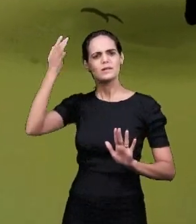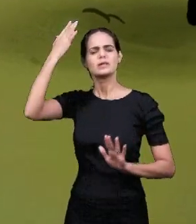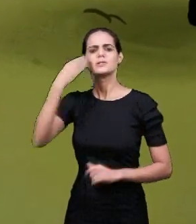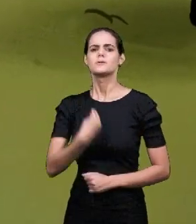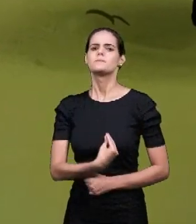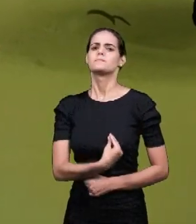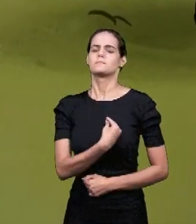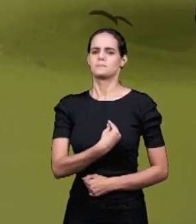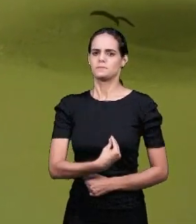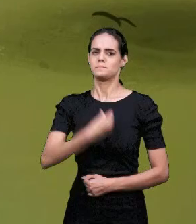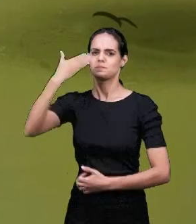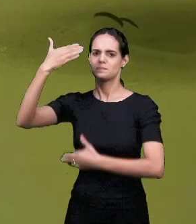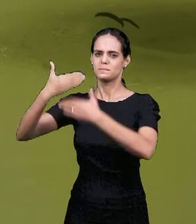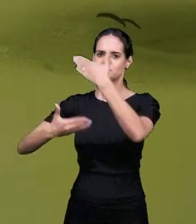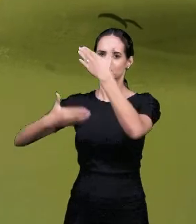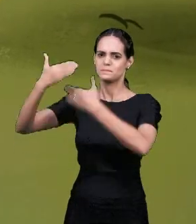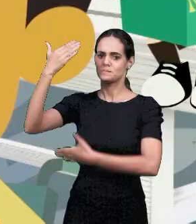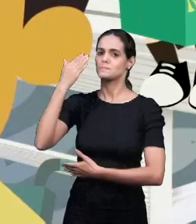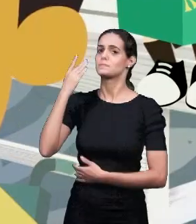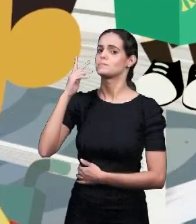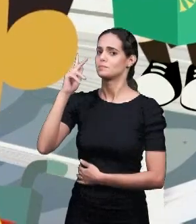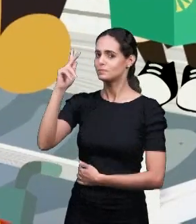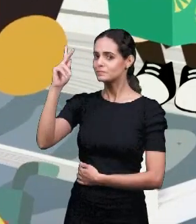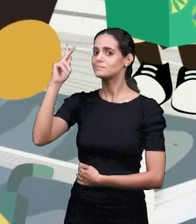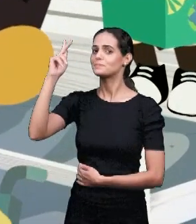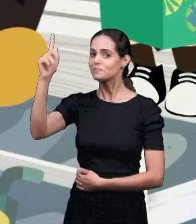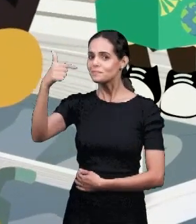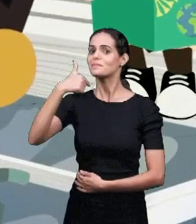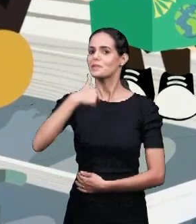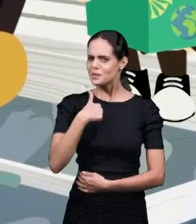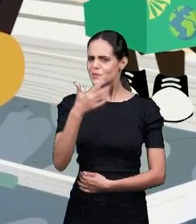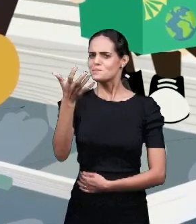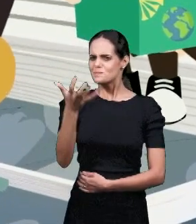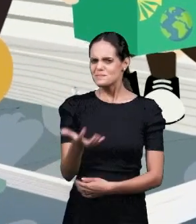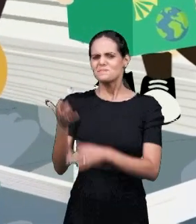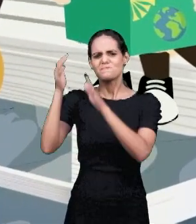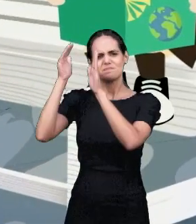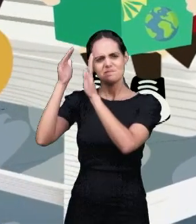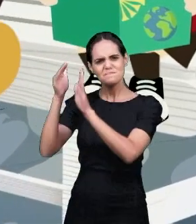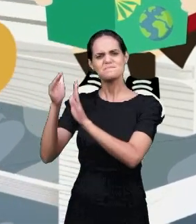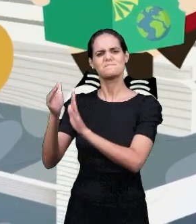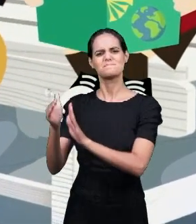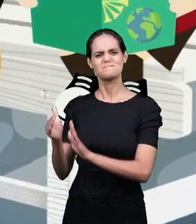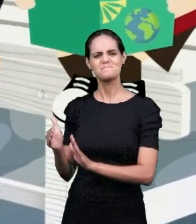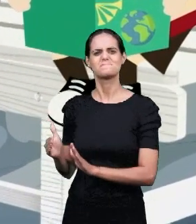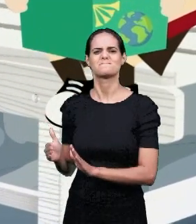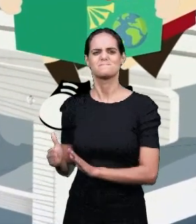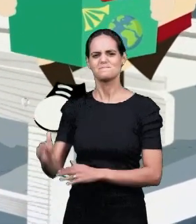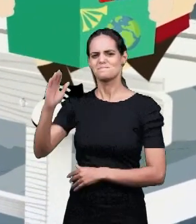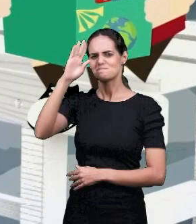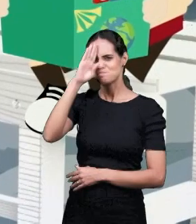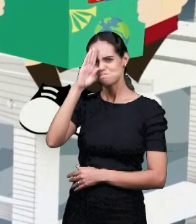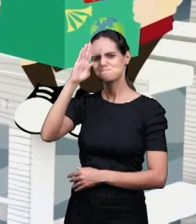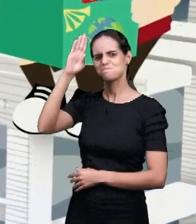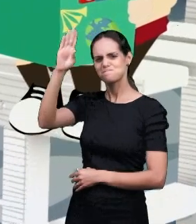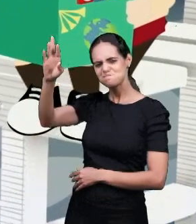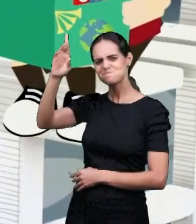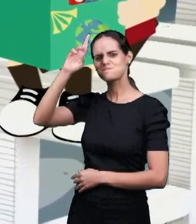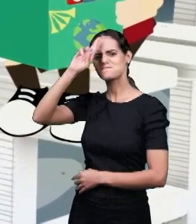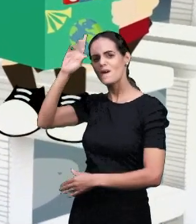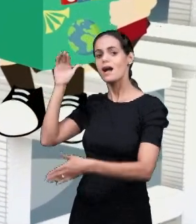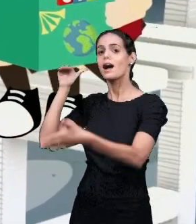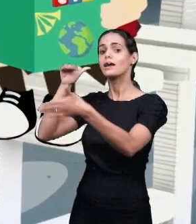meu caminho. Ser fiel, ser fiel,